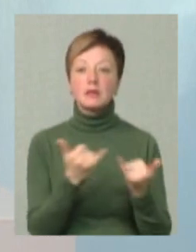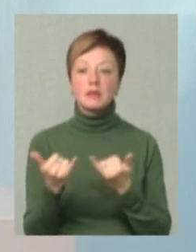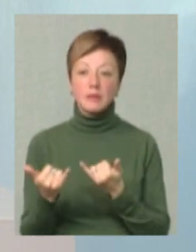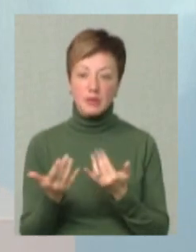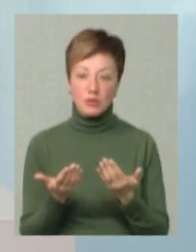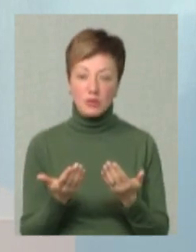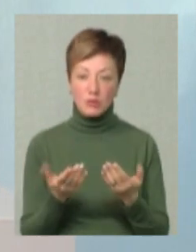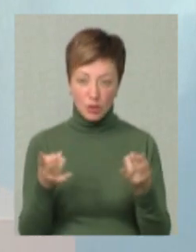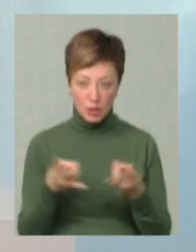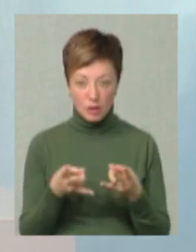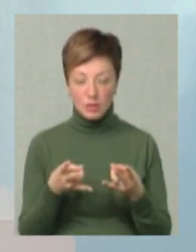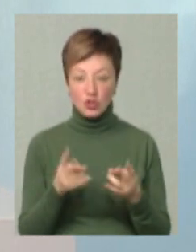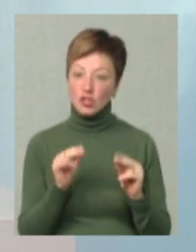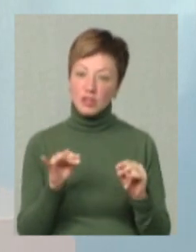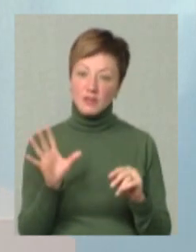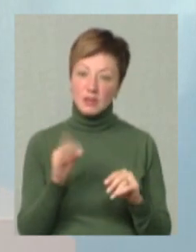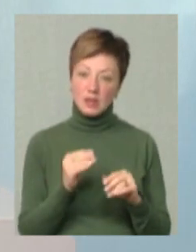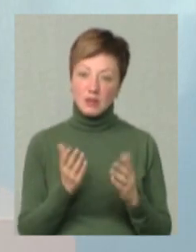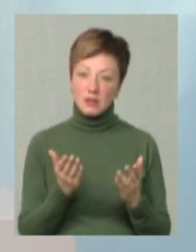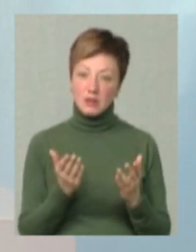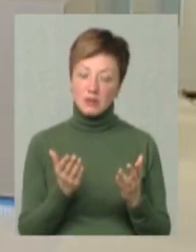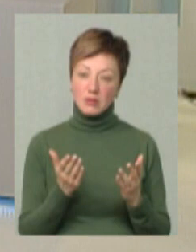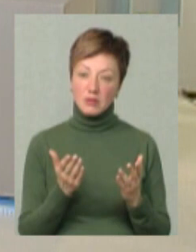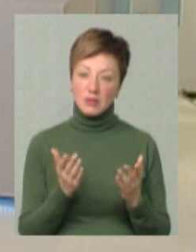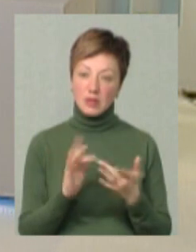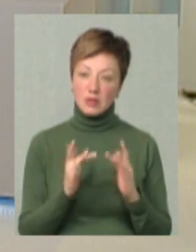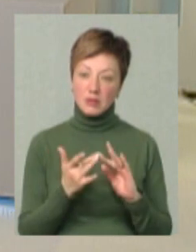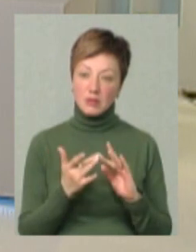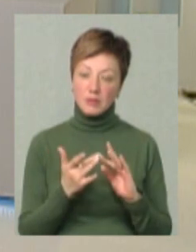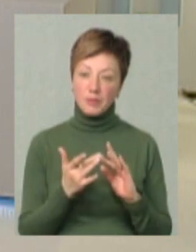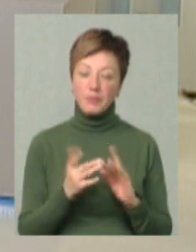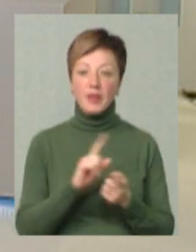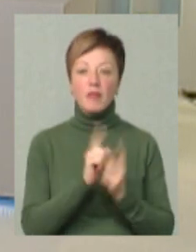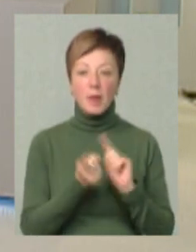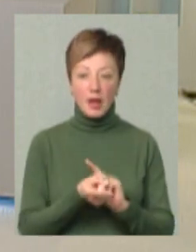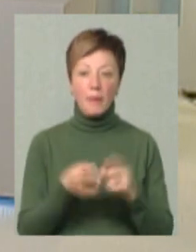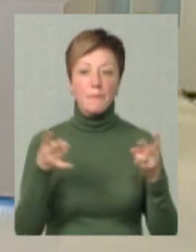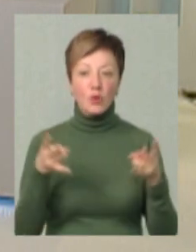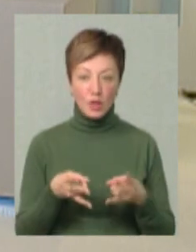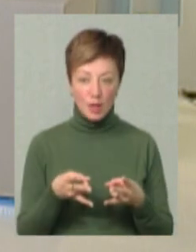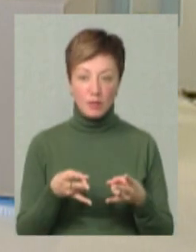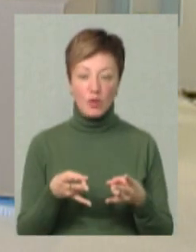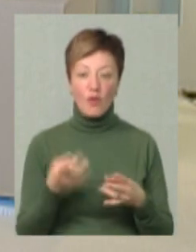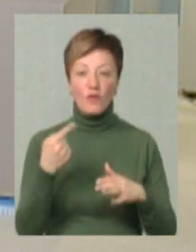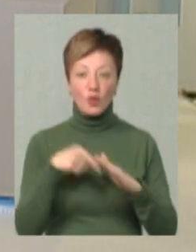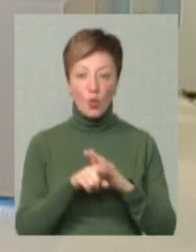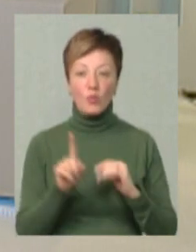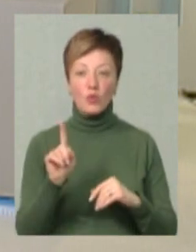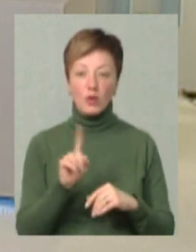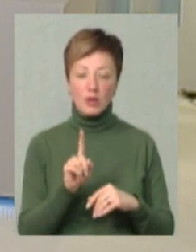матеріально-технічна база потрібна, чи це все віртуально? Навпаки, потрібна, і от тому, в тому